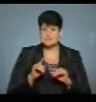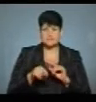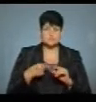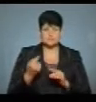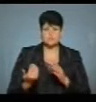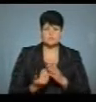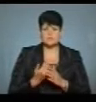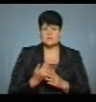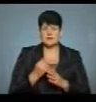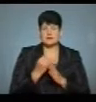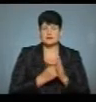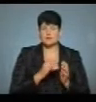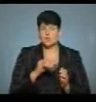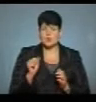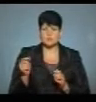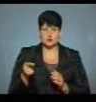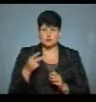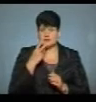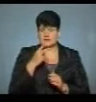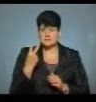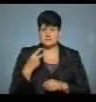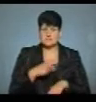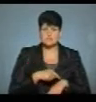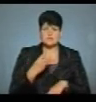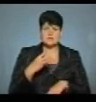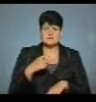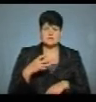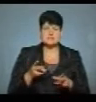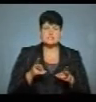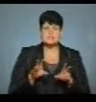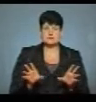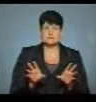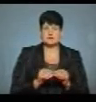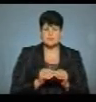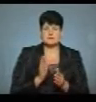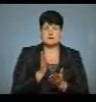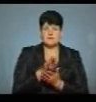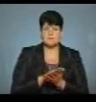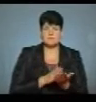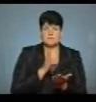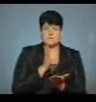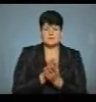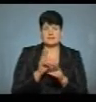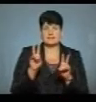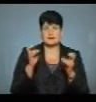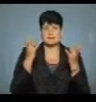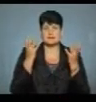випуск новин на телеканалі ЮА «Тернопіль» дивіться о 20:30. І залишайтеся з нами далі в прямому ефірі «Тема дня».